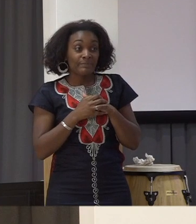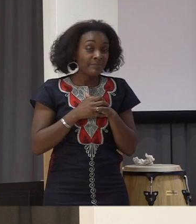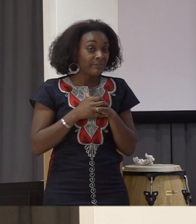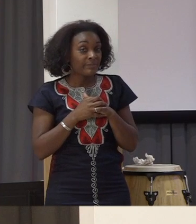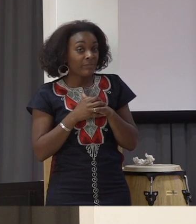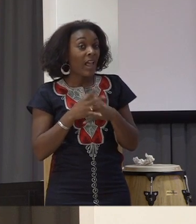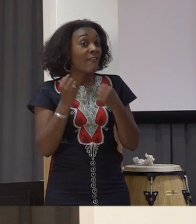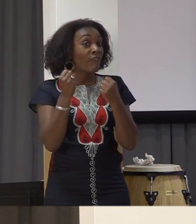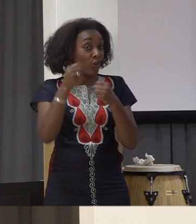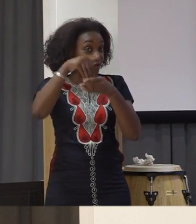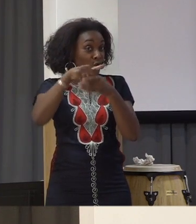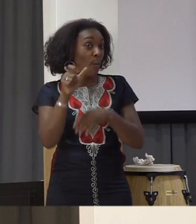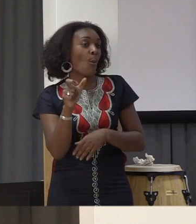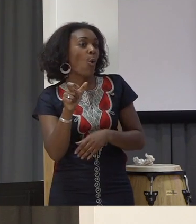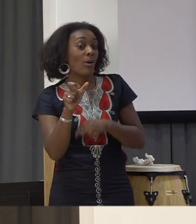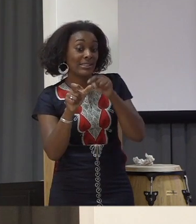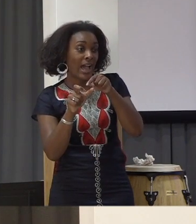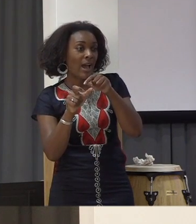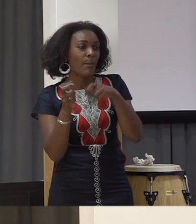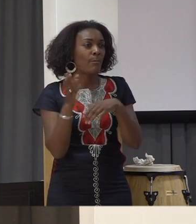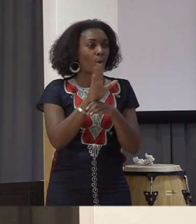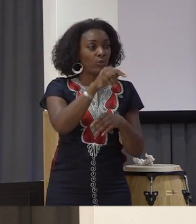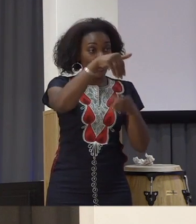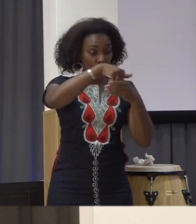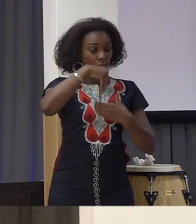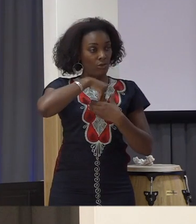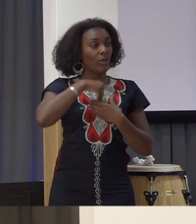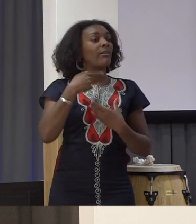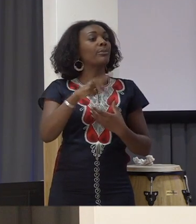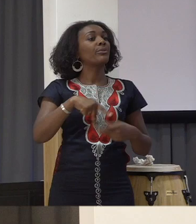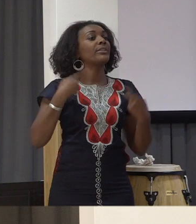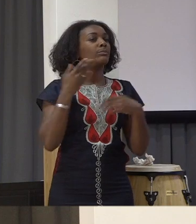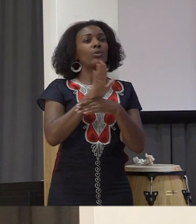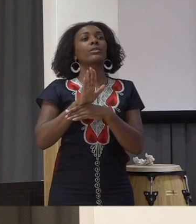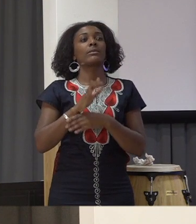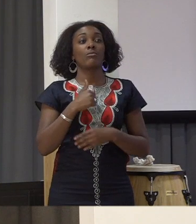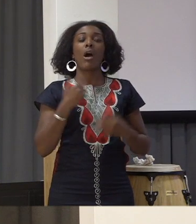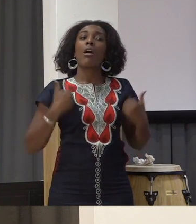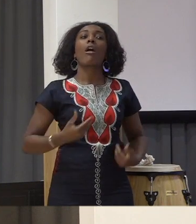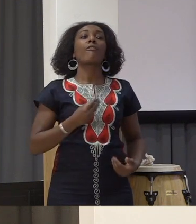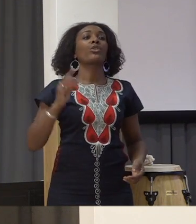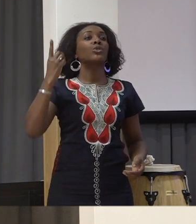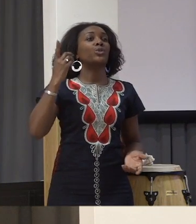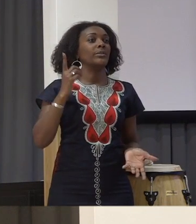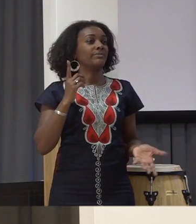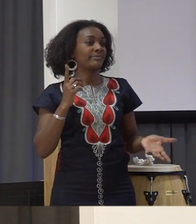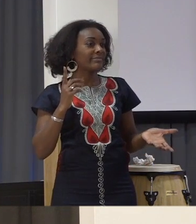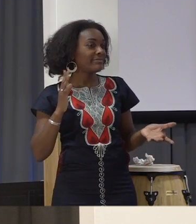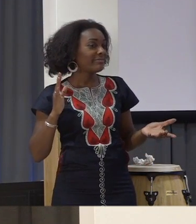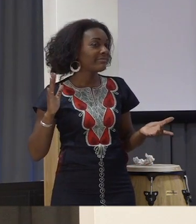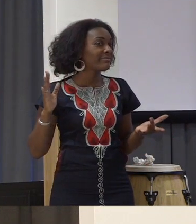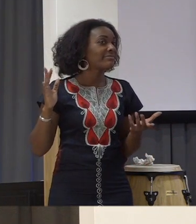Cette force, elle témoigne en toi et devant les hommes que tu es enfant de Dieu, que tu